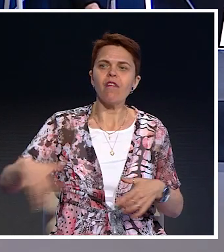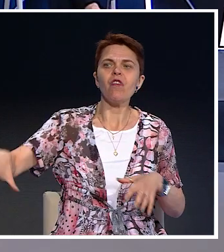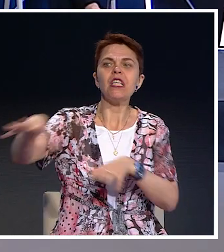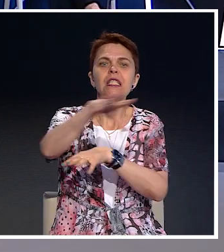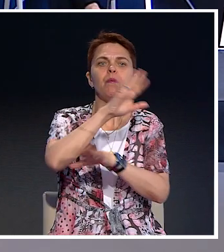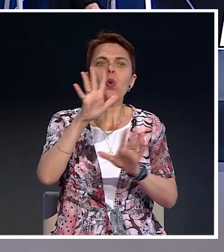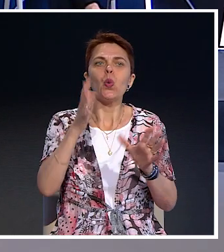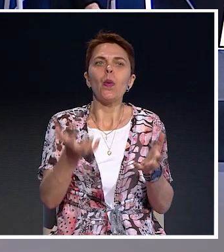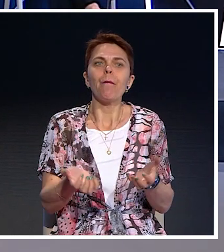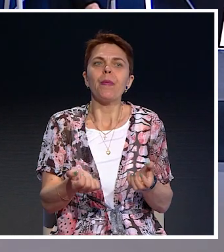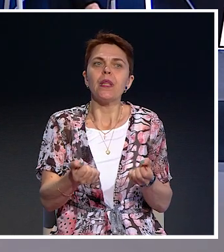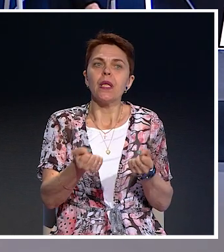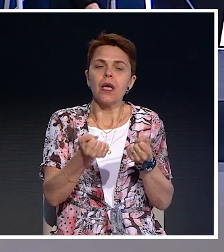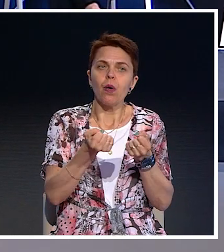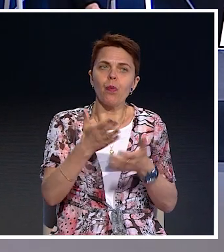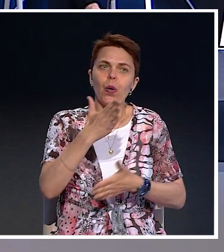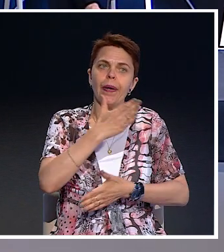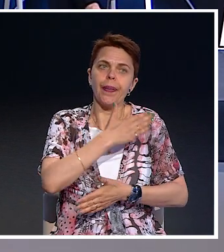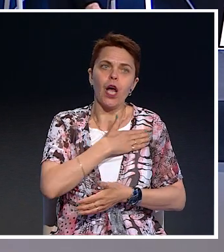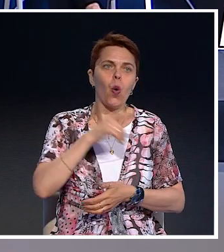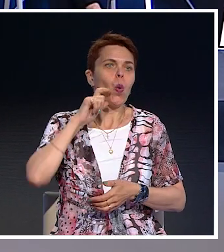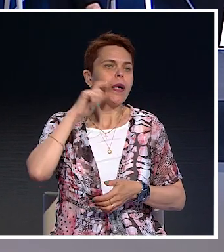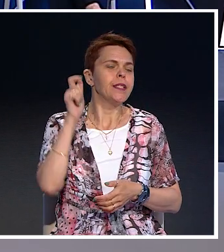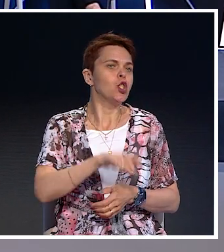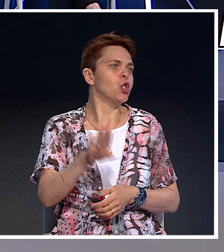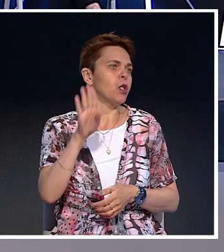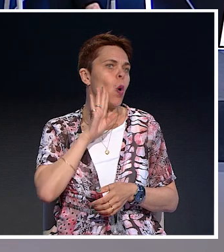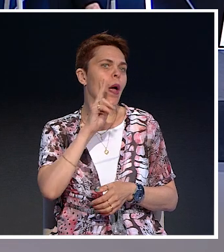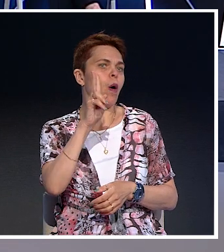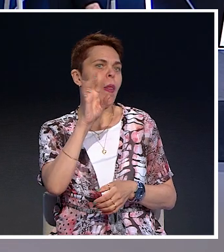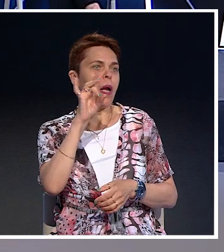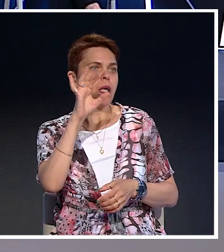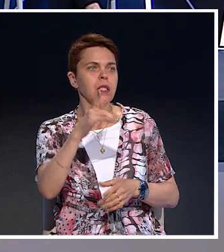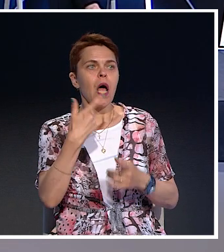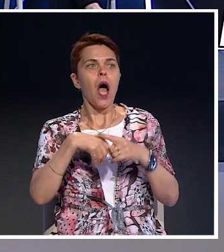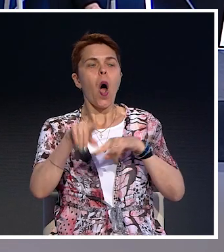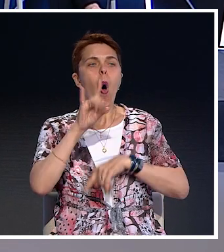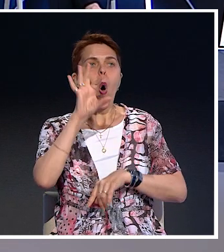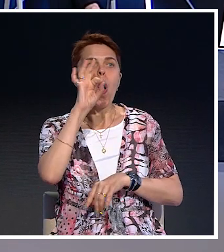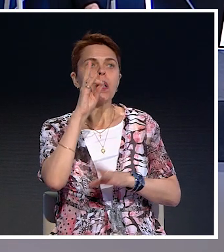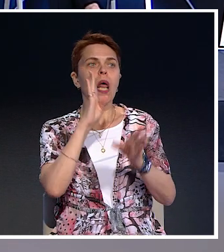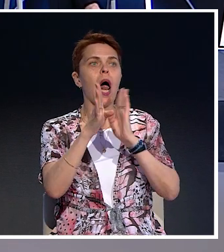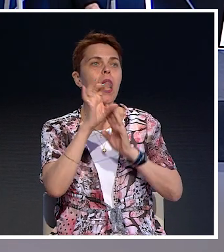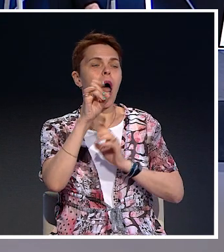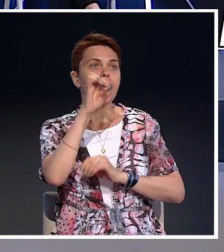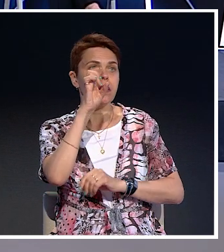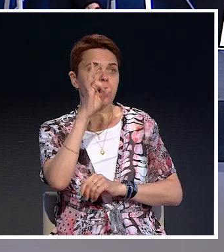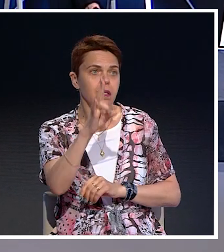усім, хто підтримує наш український жіночий конгрес онлайн. А особливо